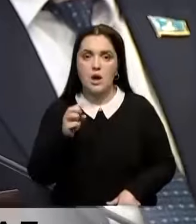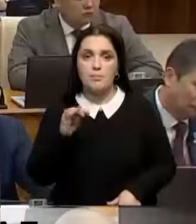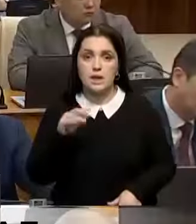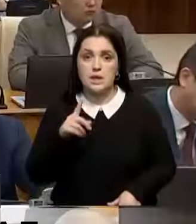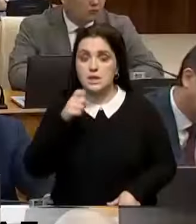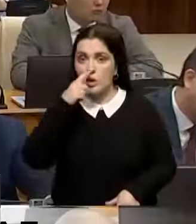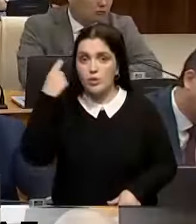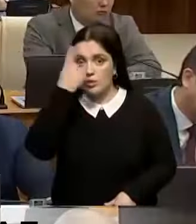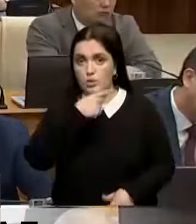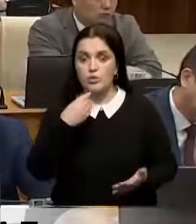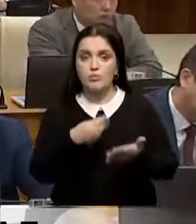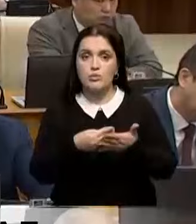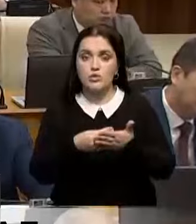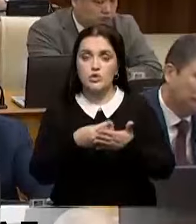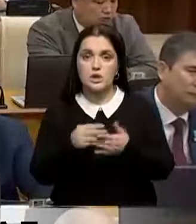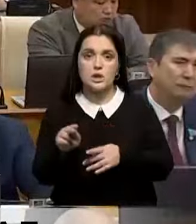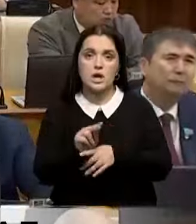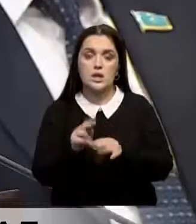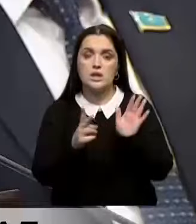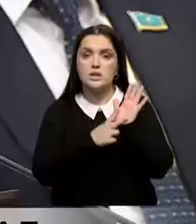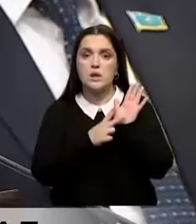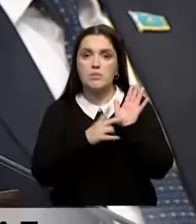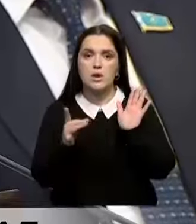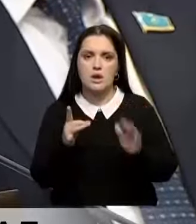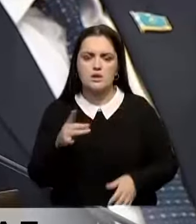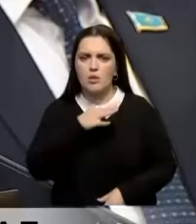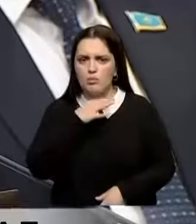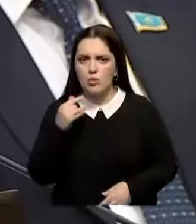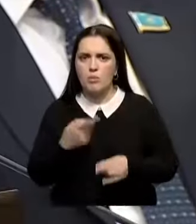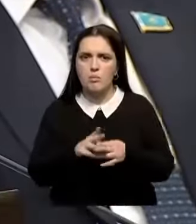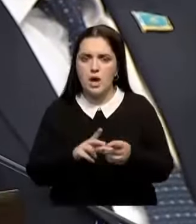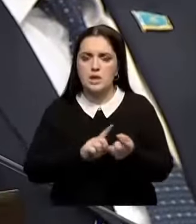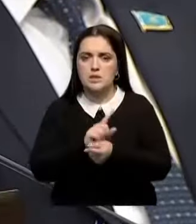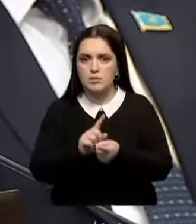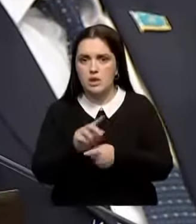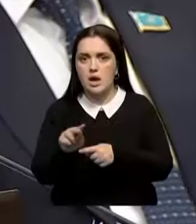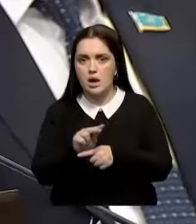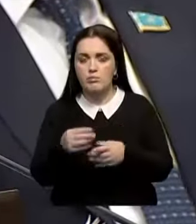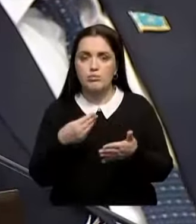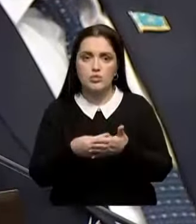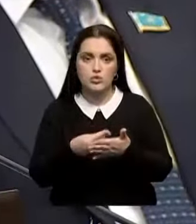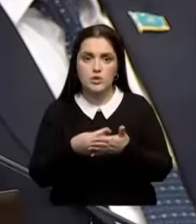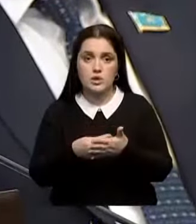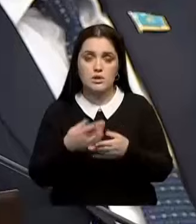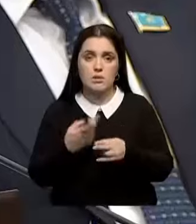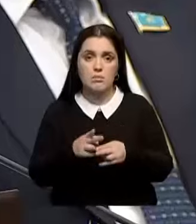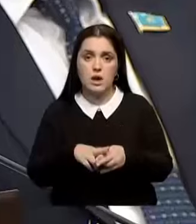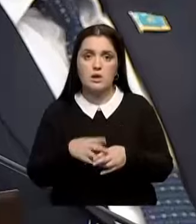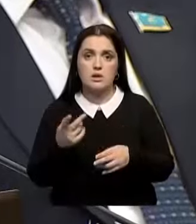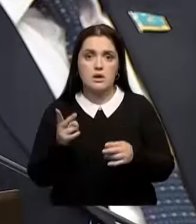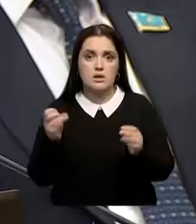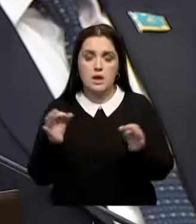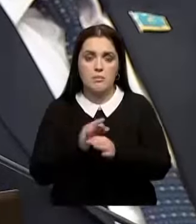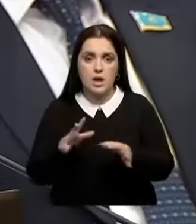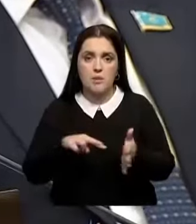за год бюджет корректировали 7 раз. Многочисленные корректировки бюджета фактически давно уже стали инструментами исправления